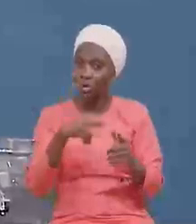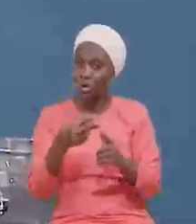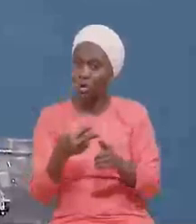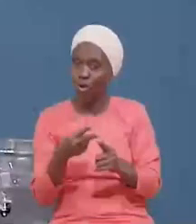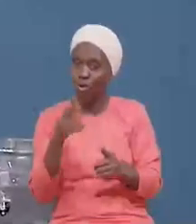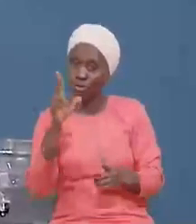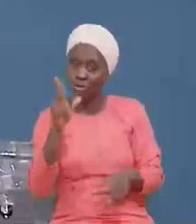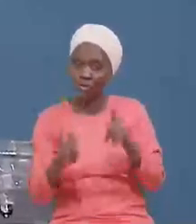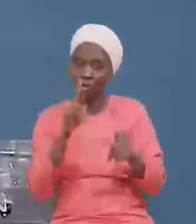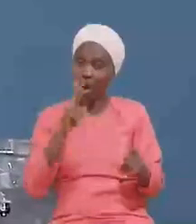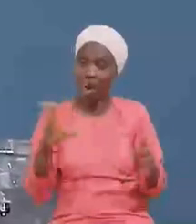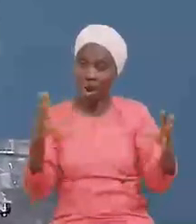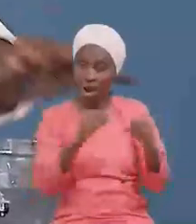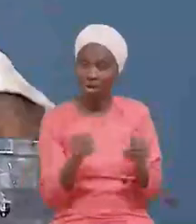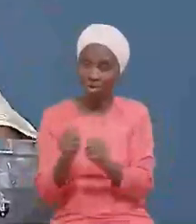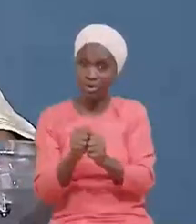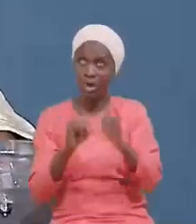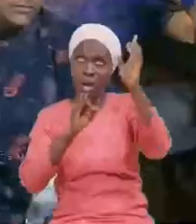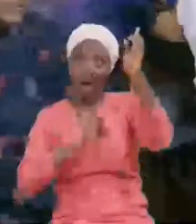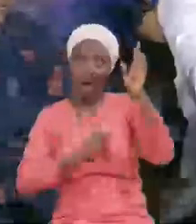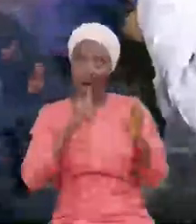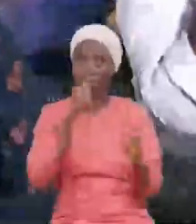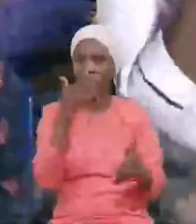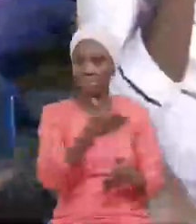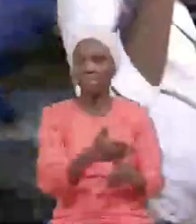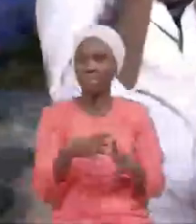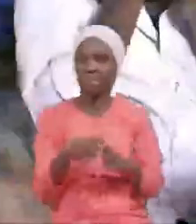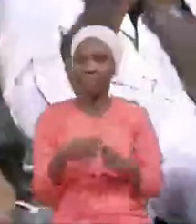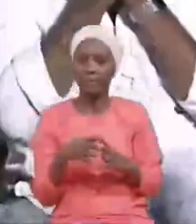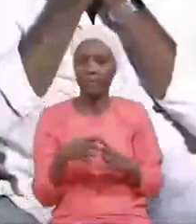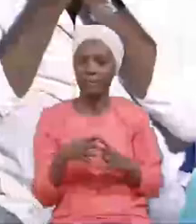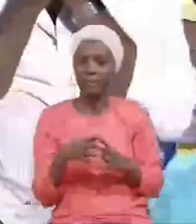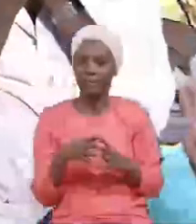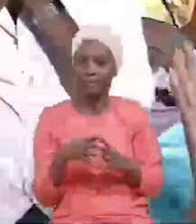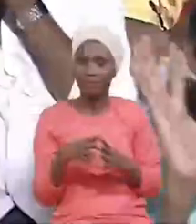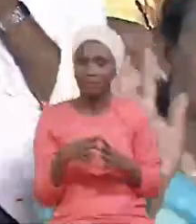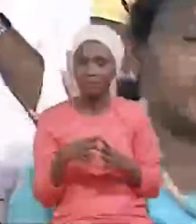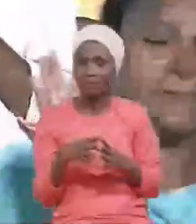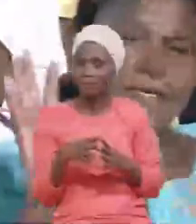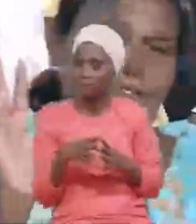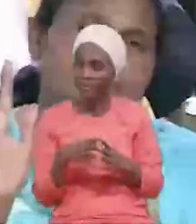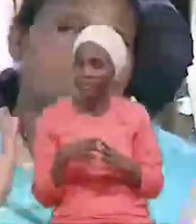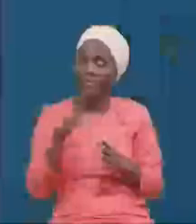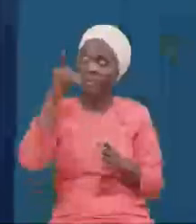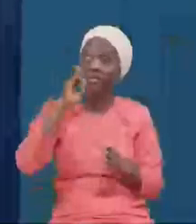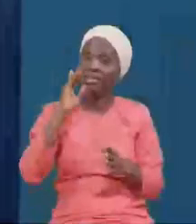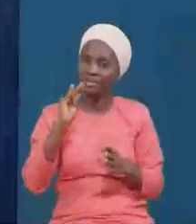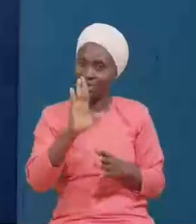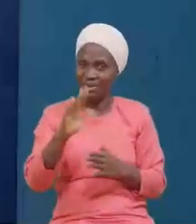Là où deux ou trois sont assemblés en mon nom, je suis là au milieu d'eux. Il est là à côté de vous